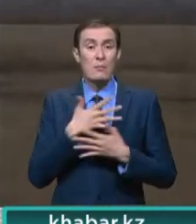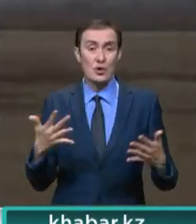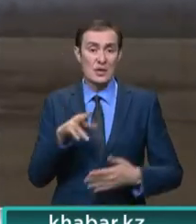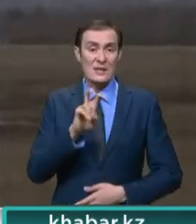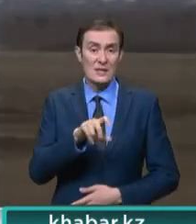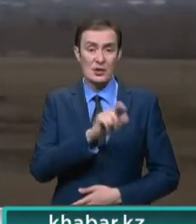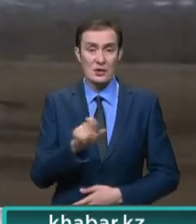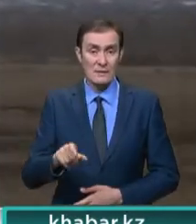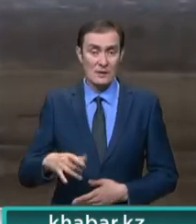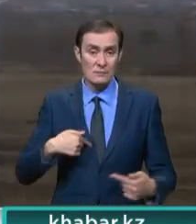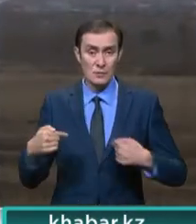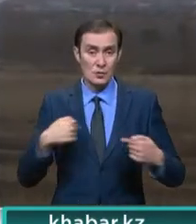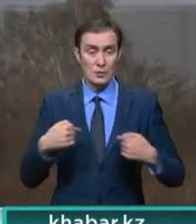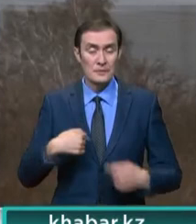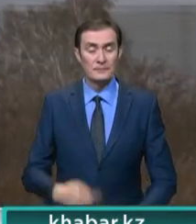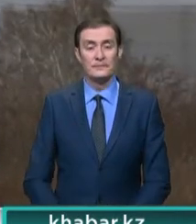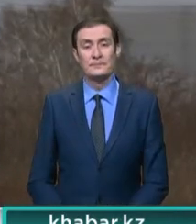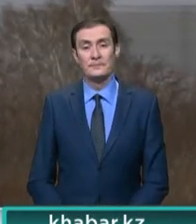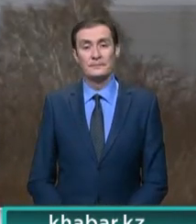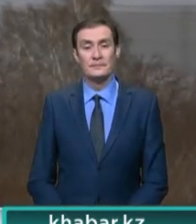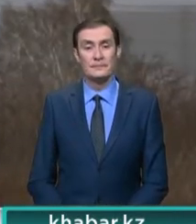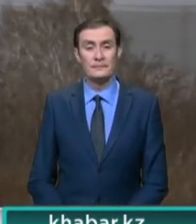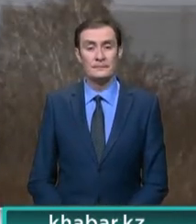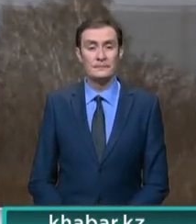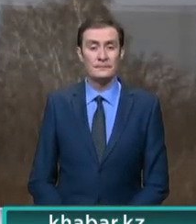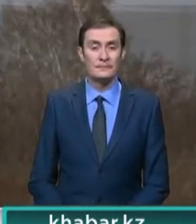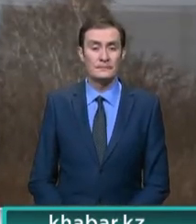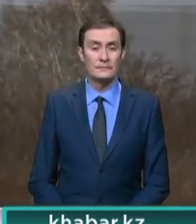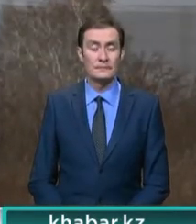Кристина Юсичева, Руслан Алиев. Итоги дня. Северо-Казахстанская область.